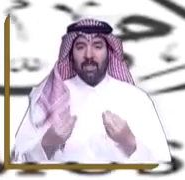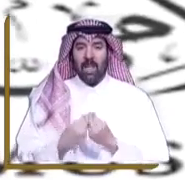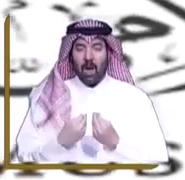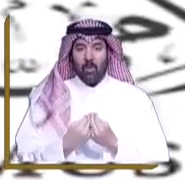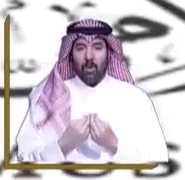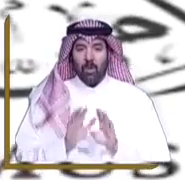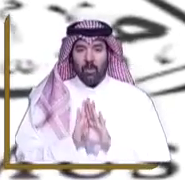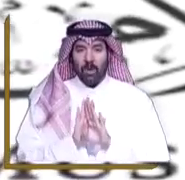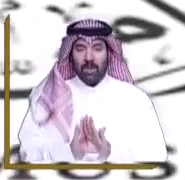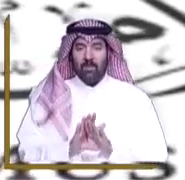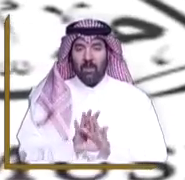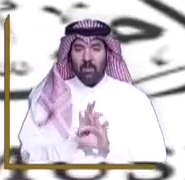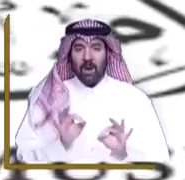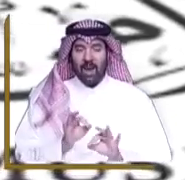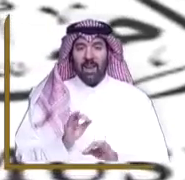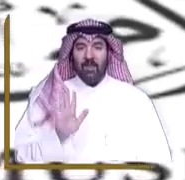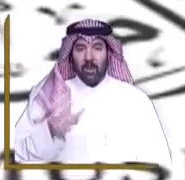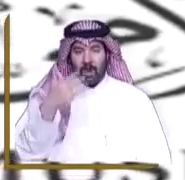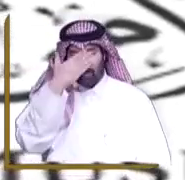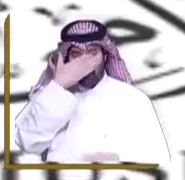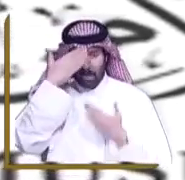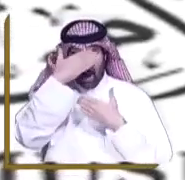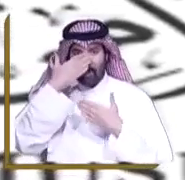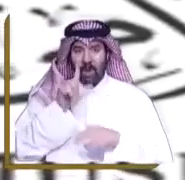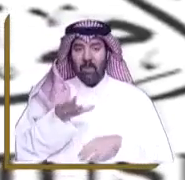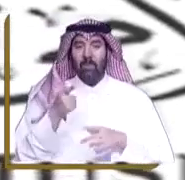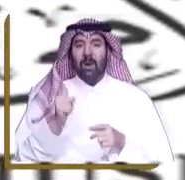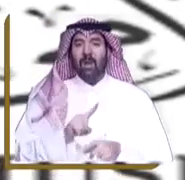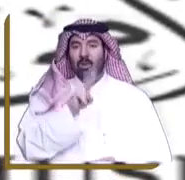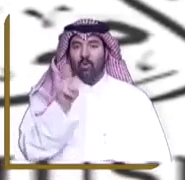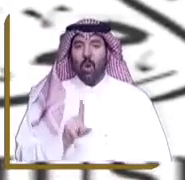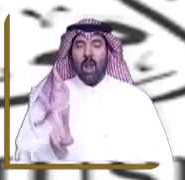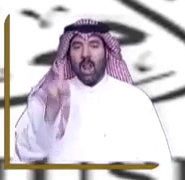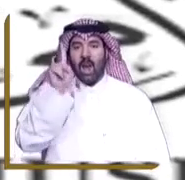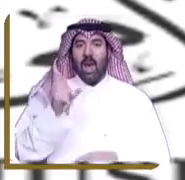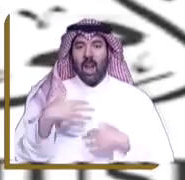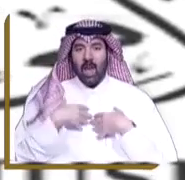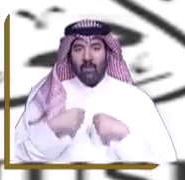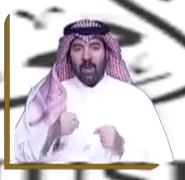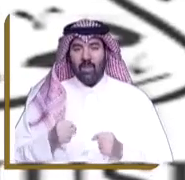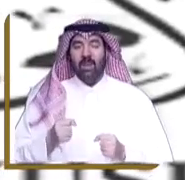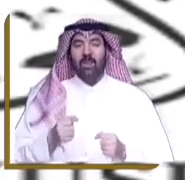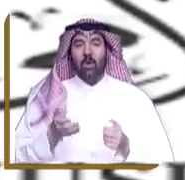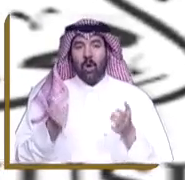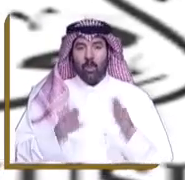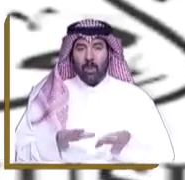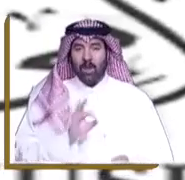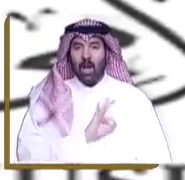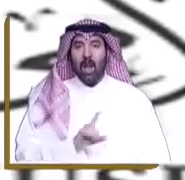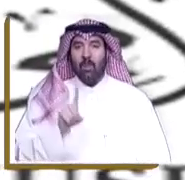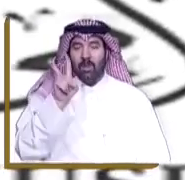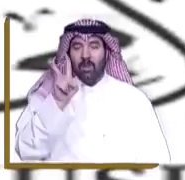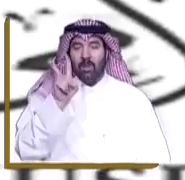للرابطة مع المملكة المغربية في هذا المصاب الجلل، سائلا المولى القدير أن يتغمد الضحايا بواسع